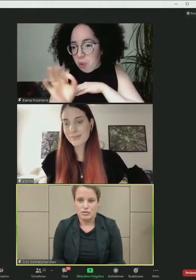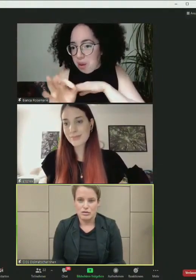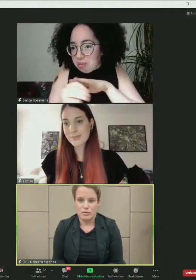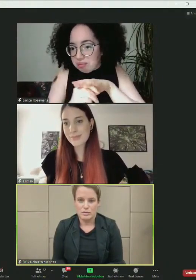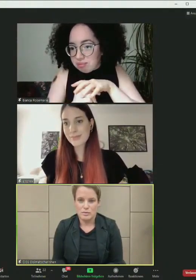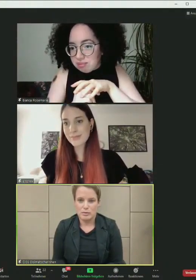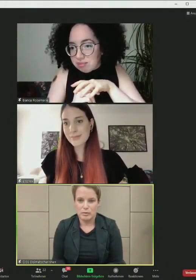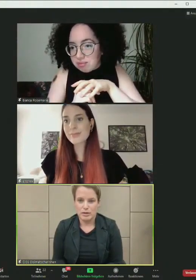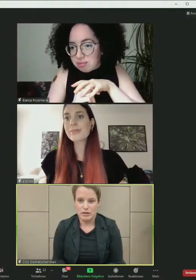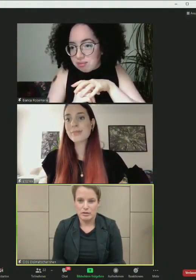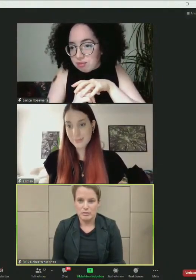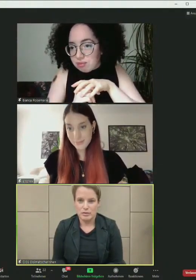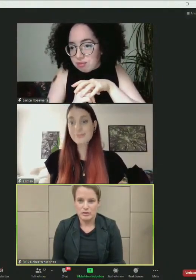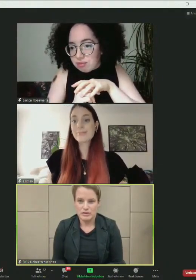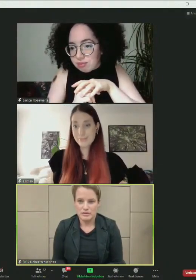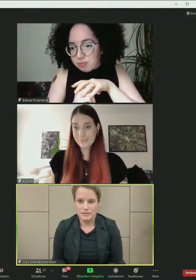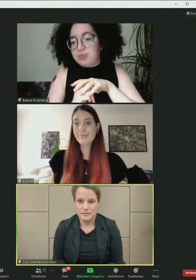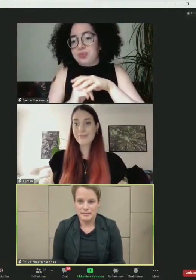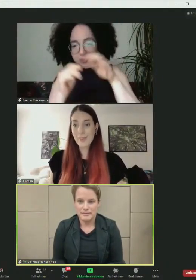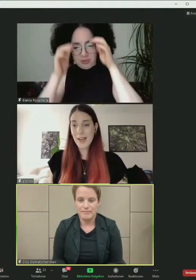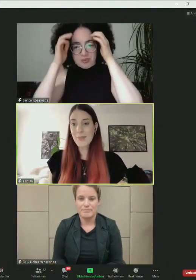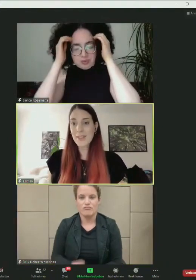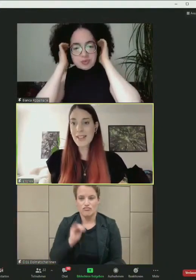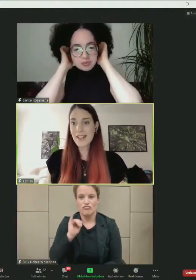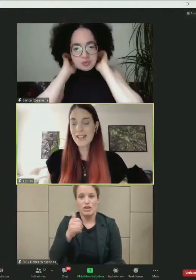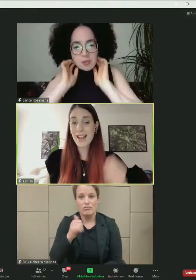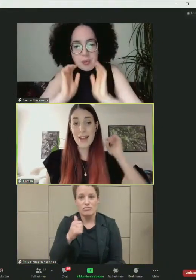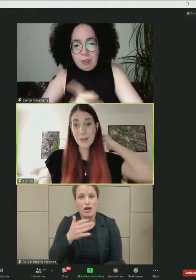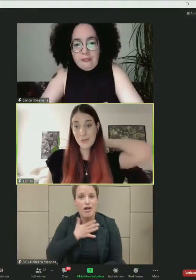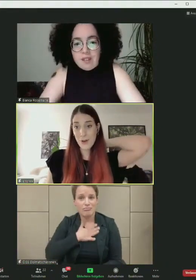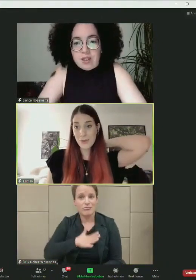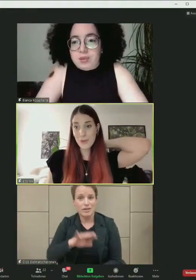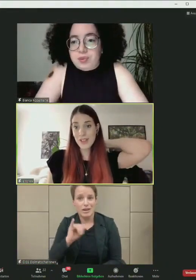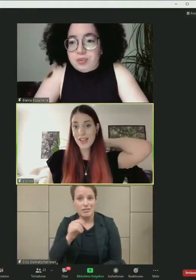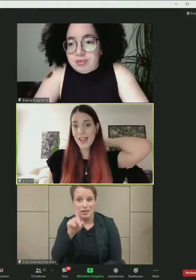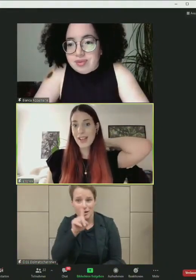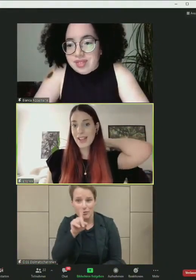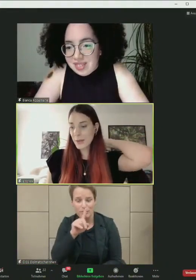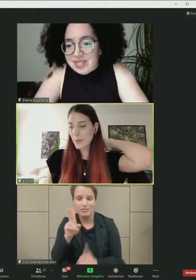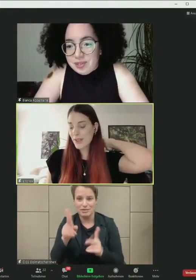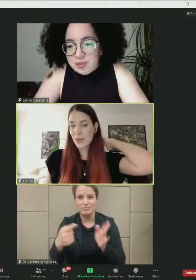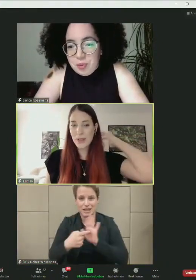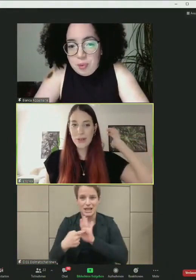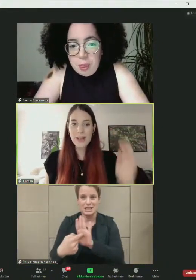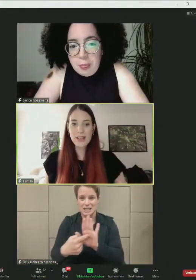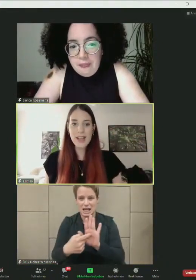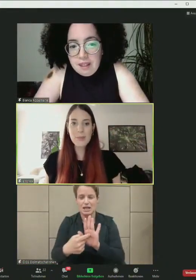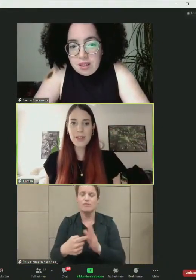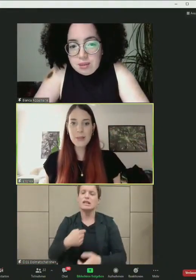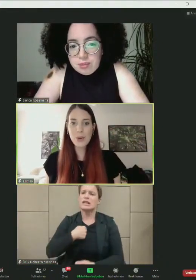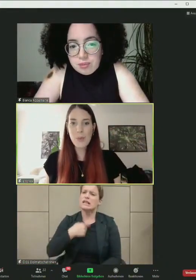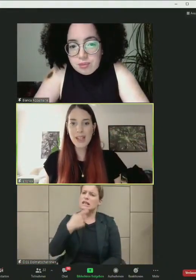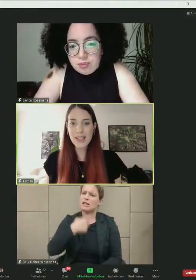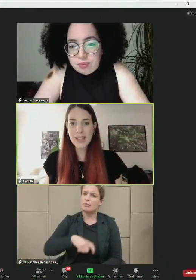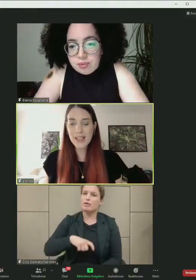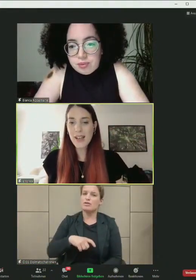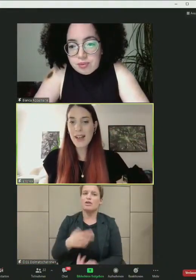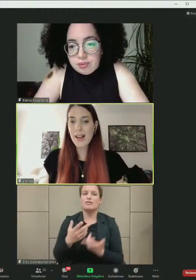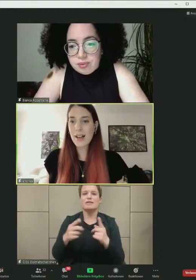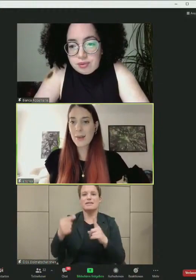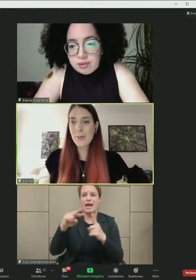Also das können wir zum Beispiel probieren, wenn du möchtest. Ja, ich kann es gleich vorführen. Ich persönlich verwende die App